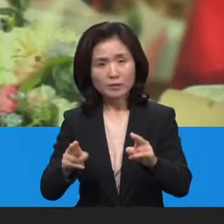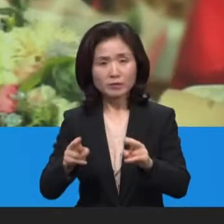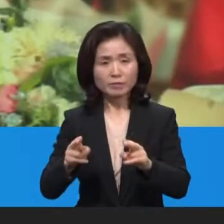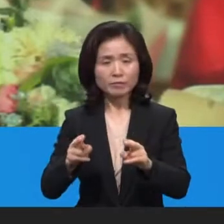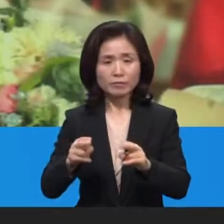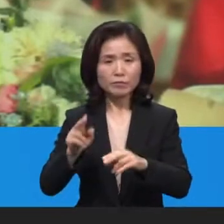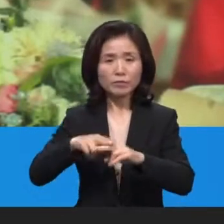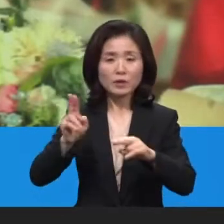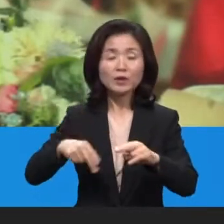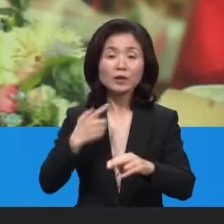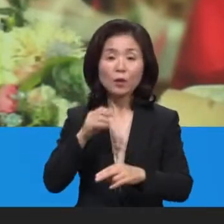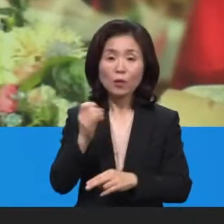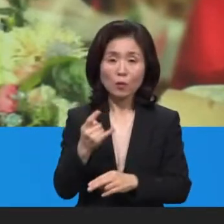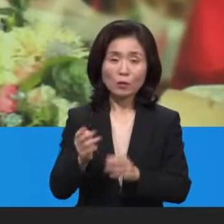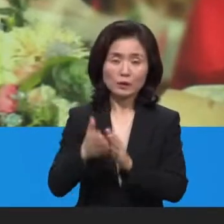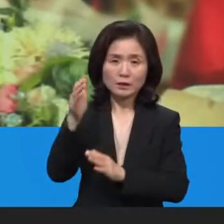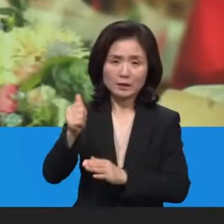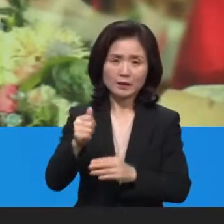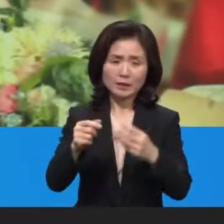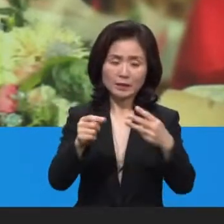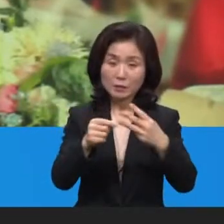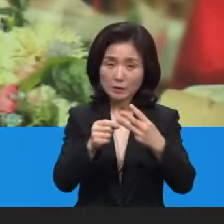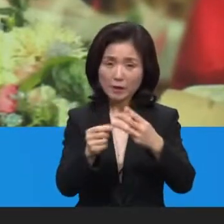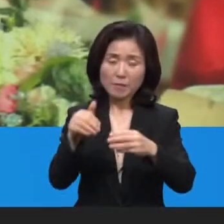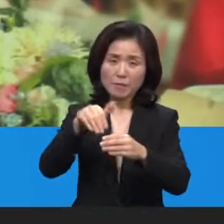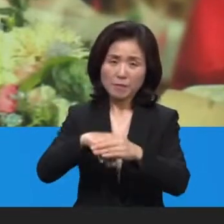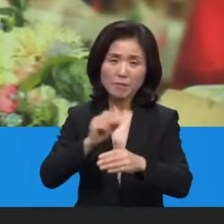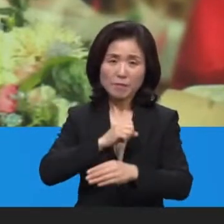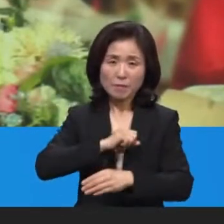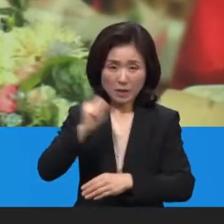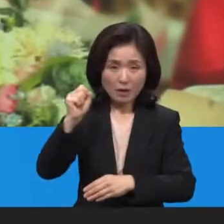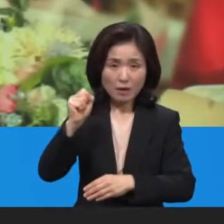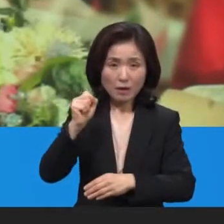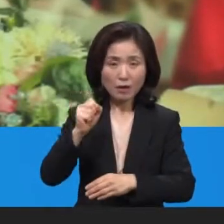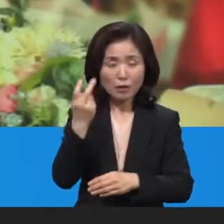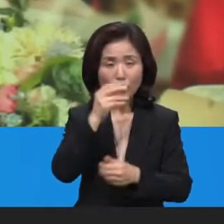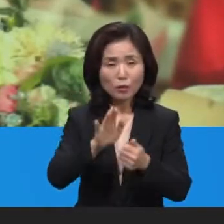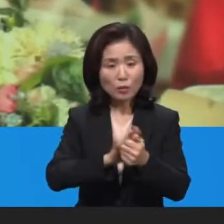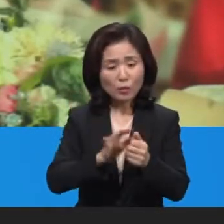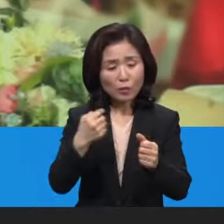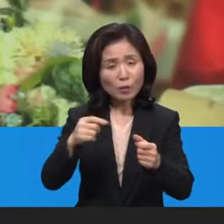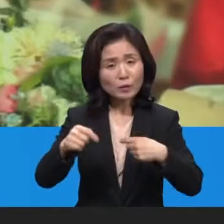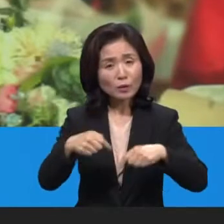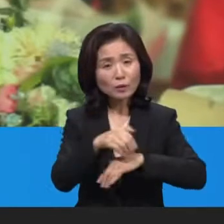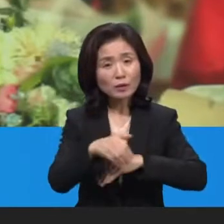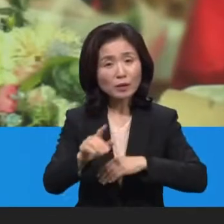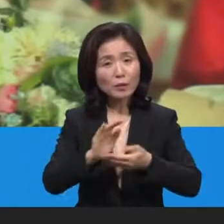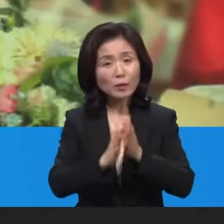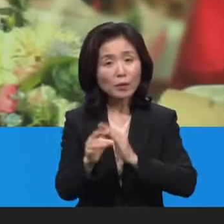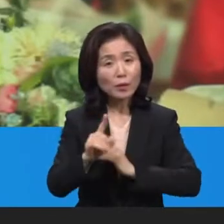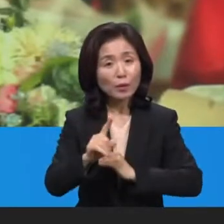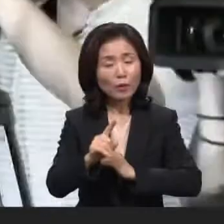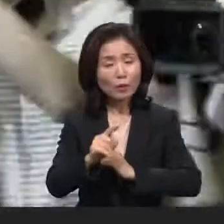올랐는데요 돌봄과 교육 정책에는 어떤 변화가 있을지 서야 기자가 취재했습니다